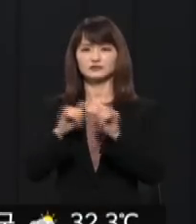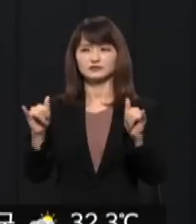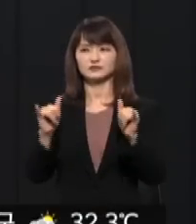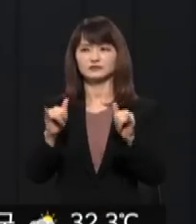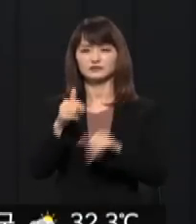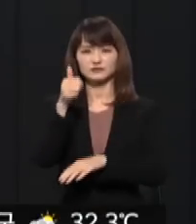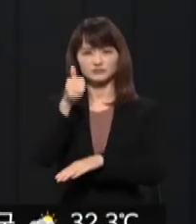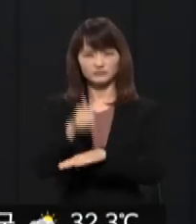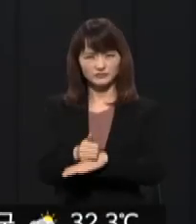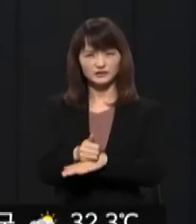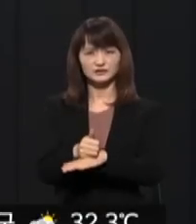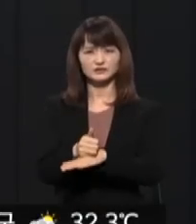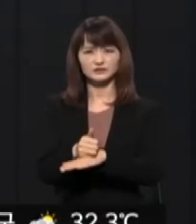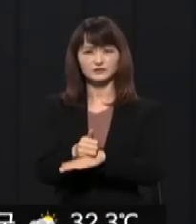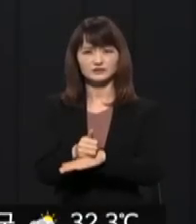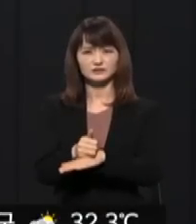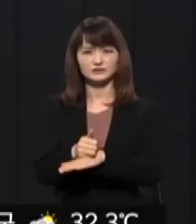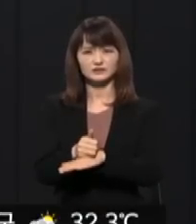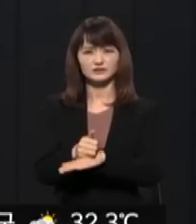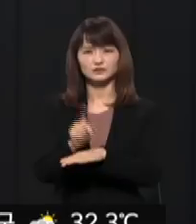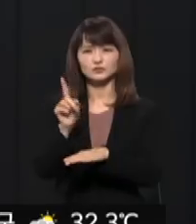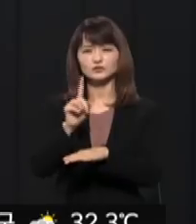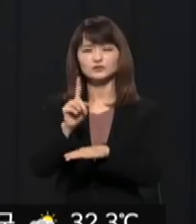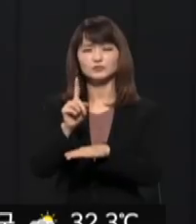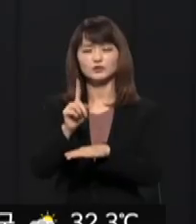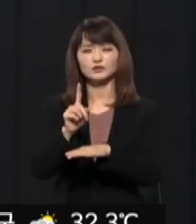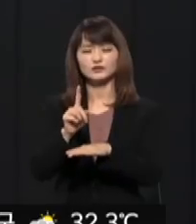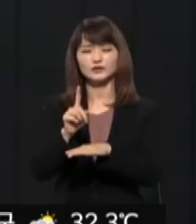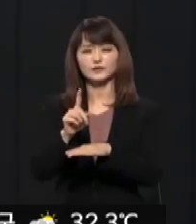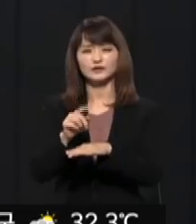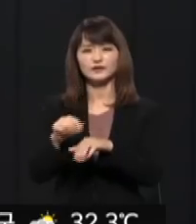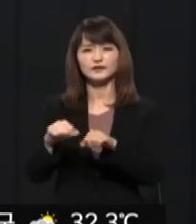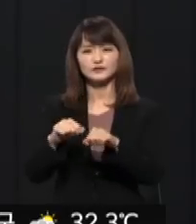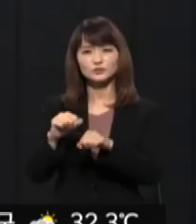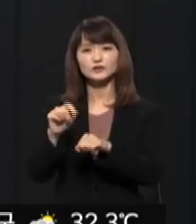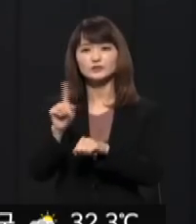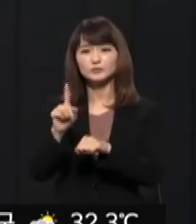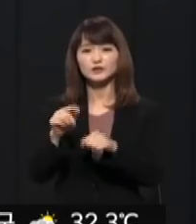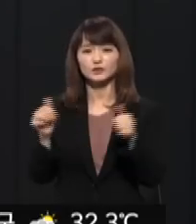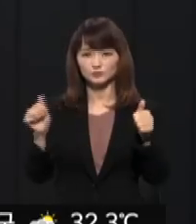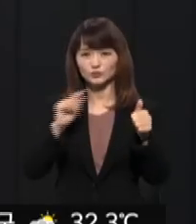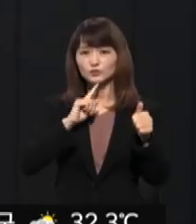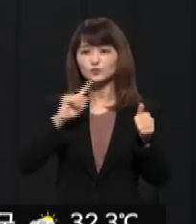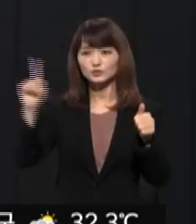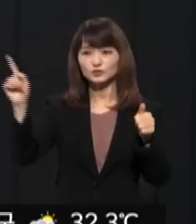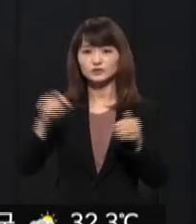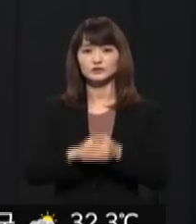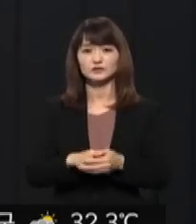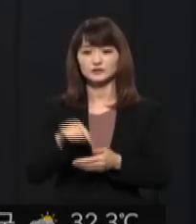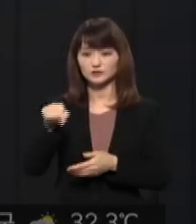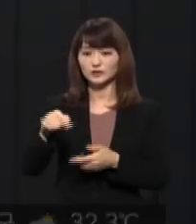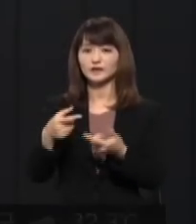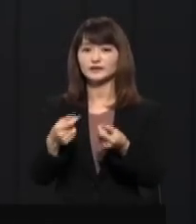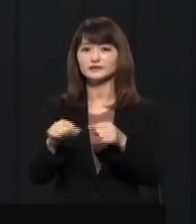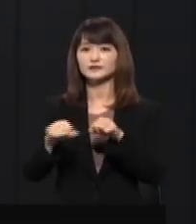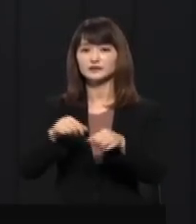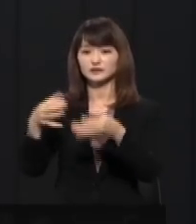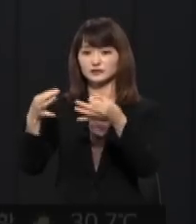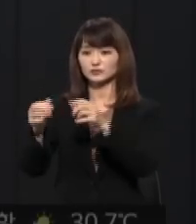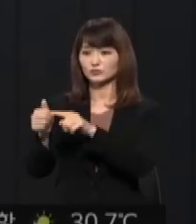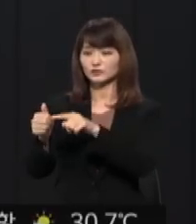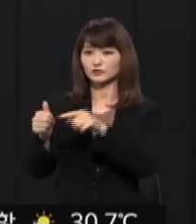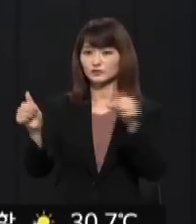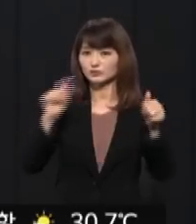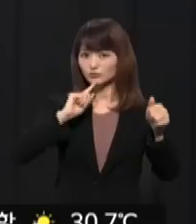마지막으로 최후로 보수적으로 해야 되는게 이제 소송이라고 했는데 그것을 이제 김용태 최고를 향해서 했다라고 하는 것이 그렇다 그러면